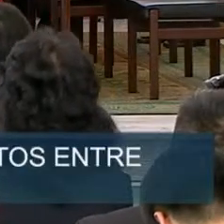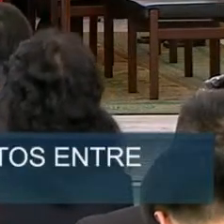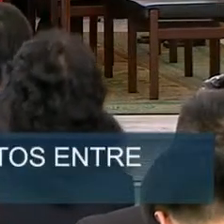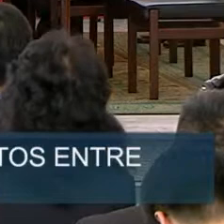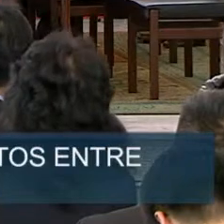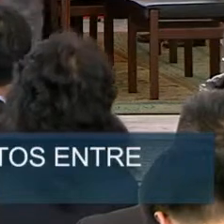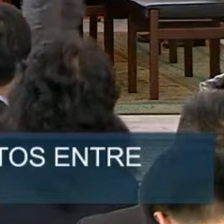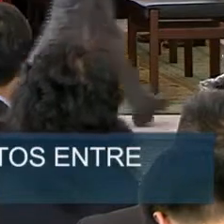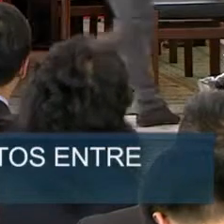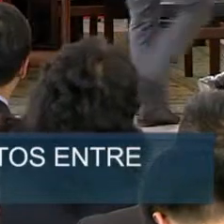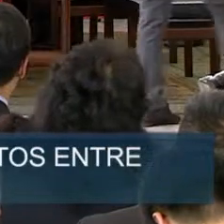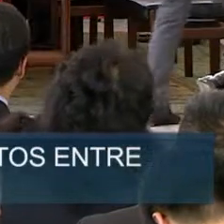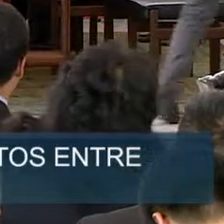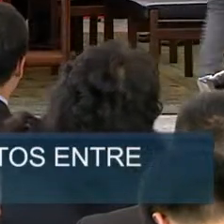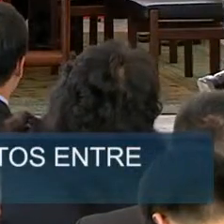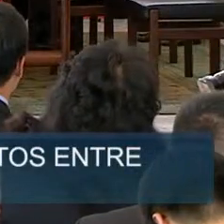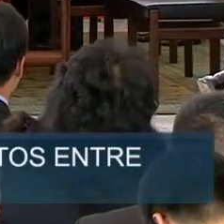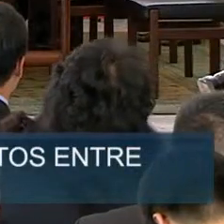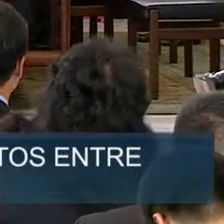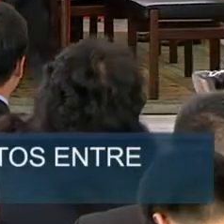Keqiang总理访问巴西期间，双方还将发表关于气候变化的联合声明。